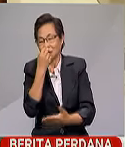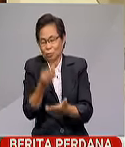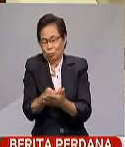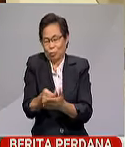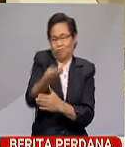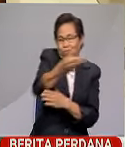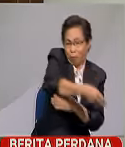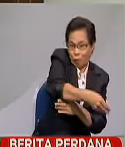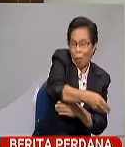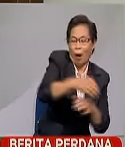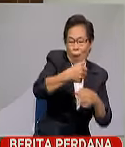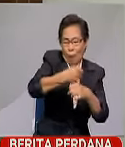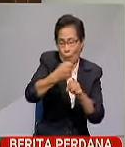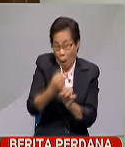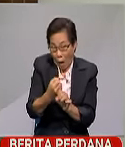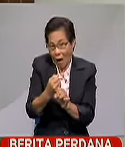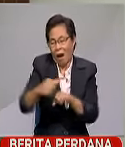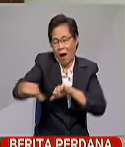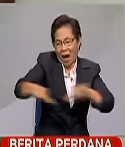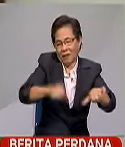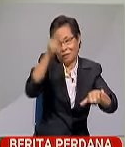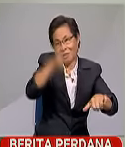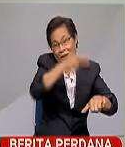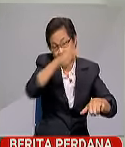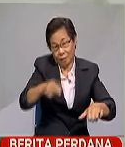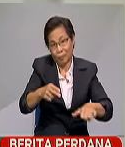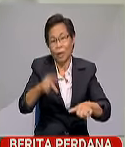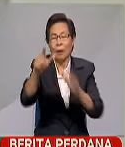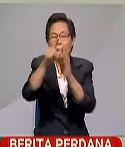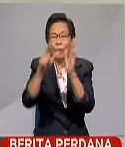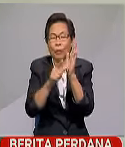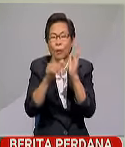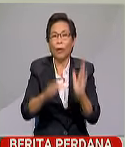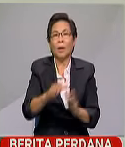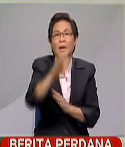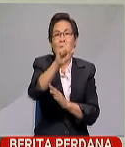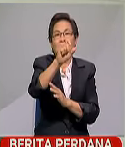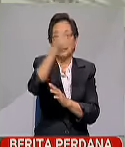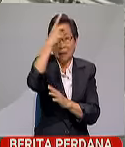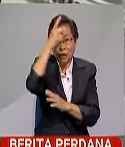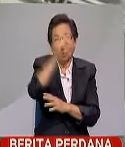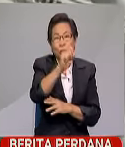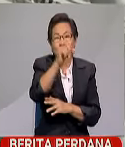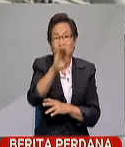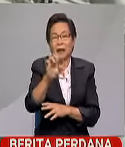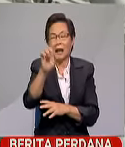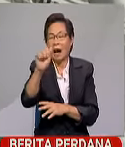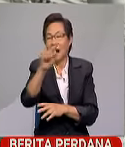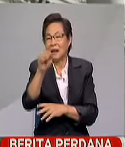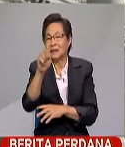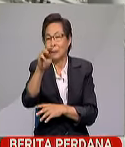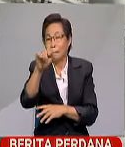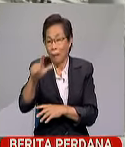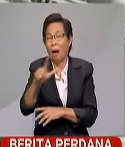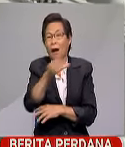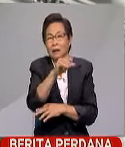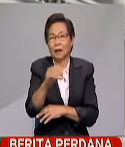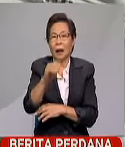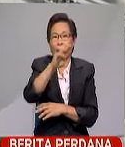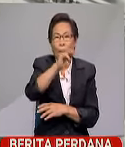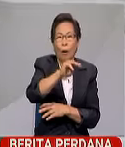Razak yang dihasilkan melalui aktiviti haram. Peguam Datuk Syed Azimal Amir Syed Abu Bakar dan